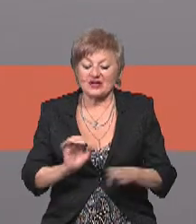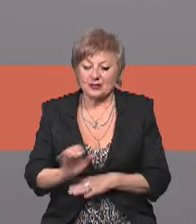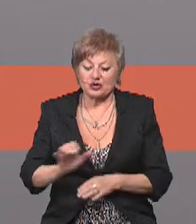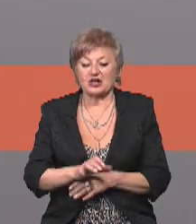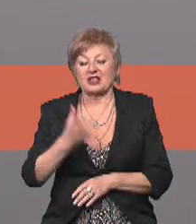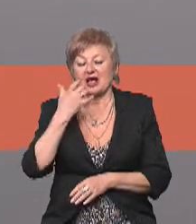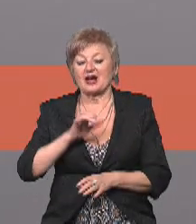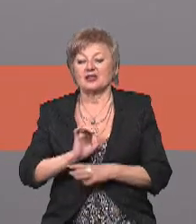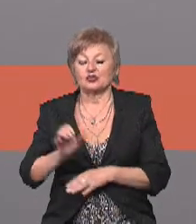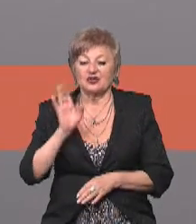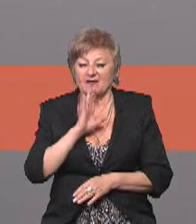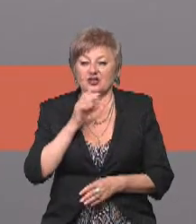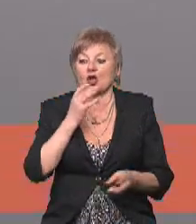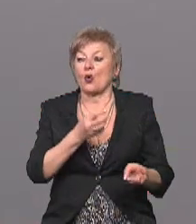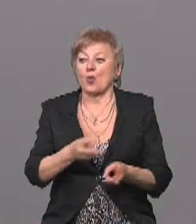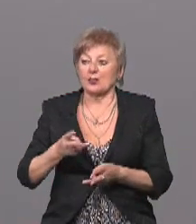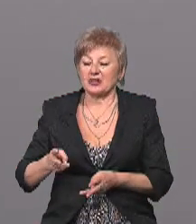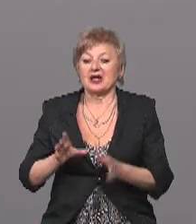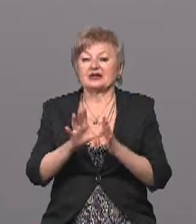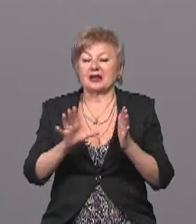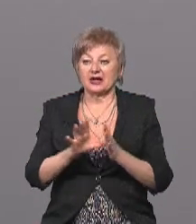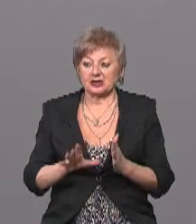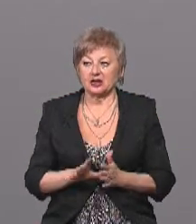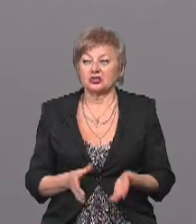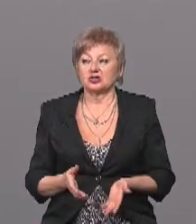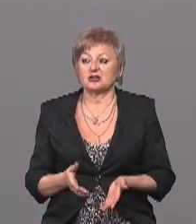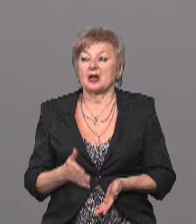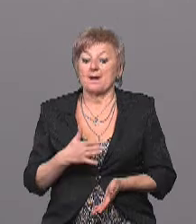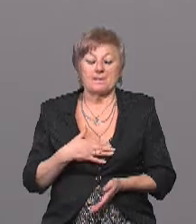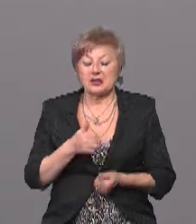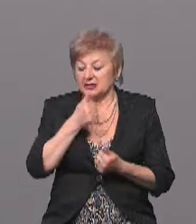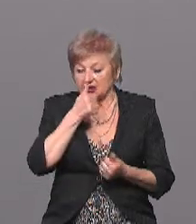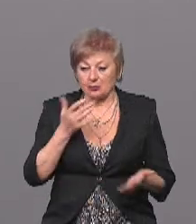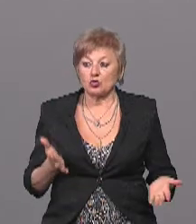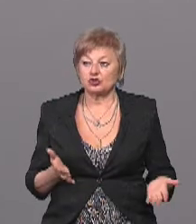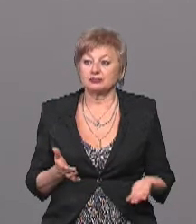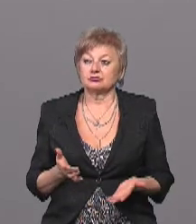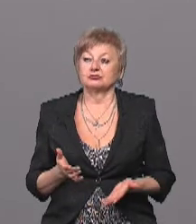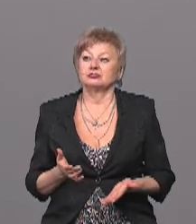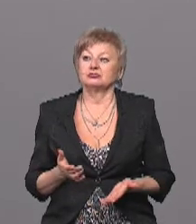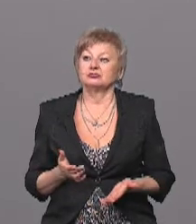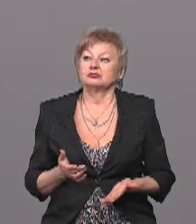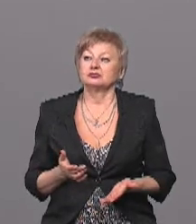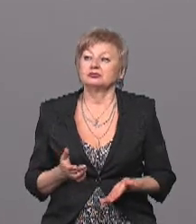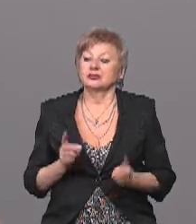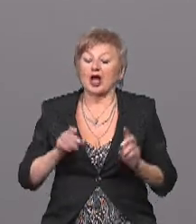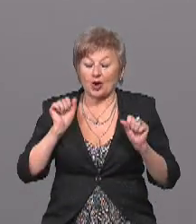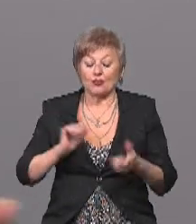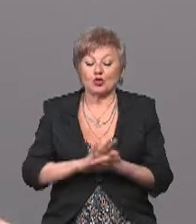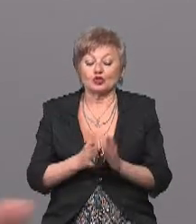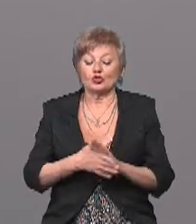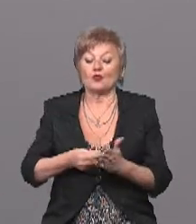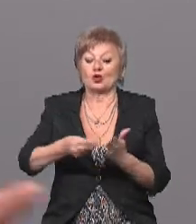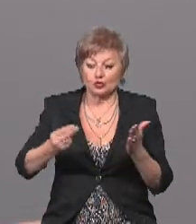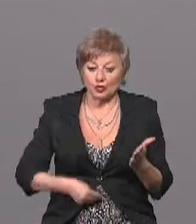гарячого водопостачання, опалення, електричної мережі. Да? І ми не можемо. Ну, як можна укласти договір,